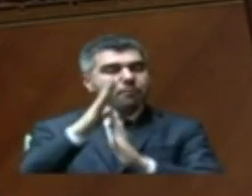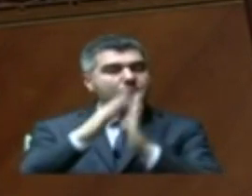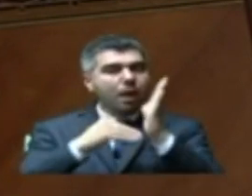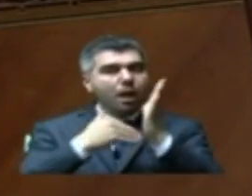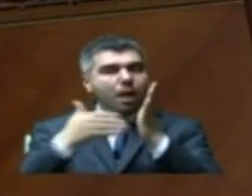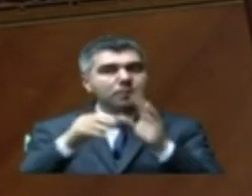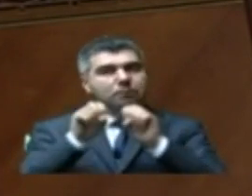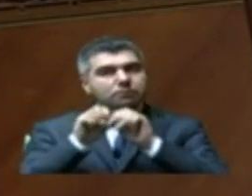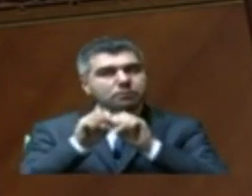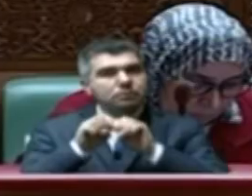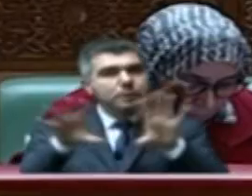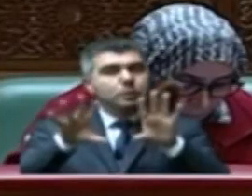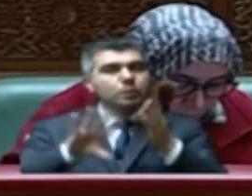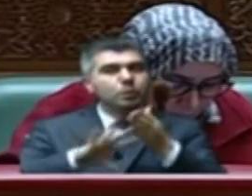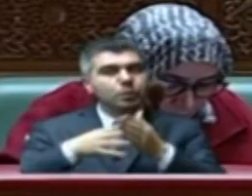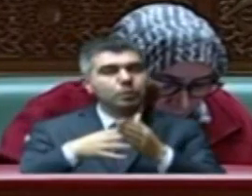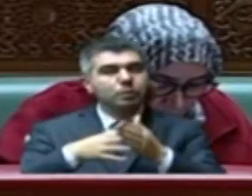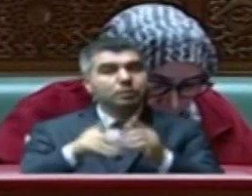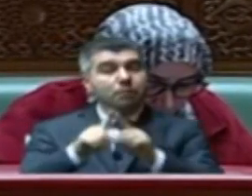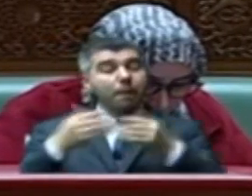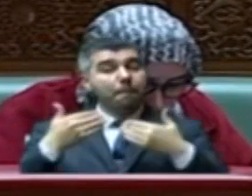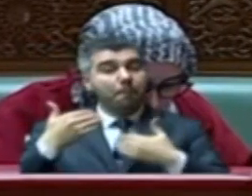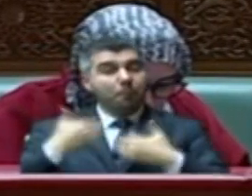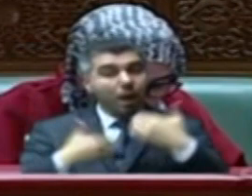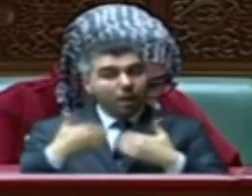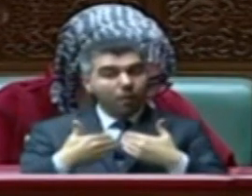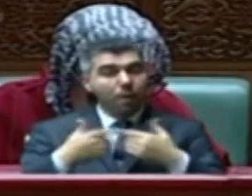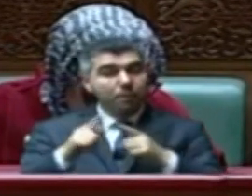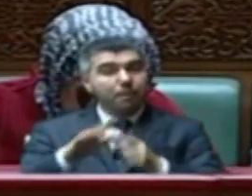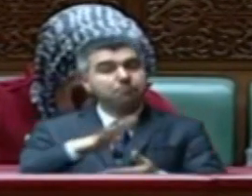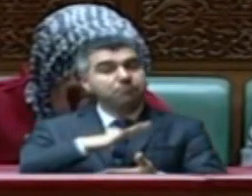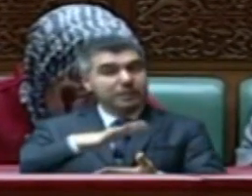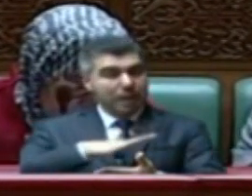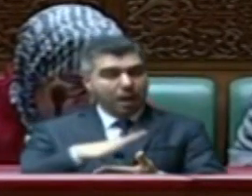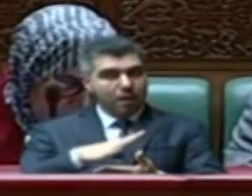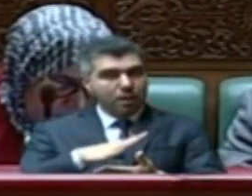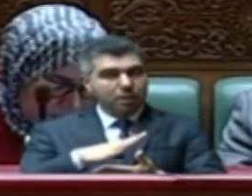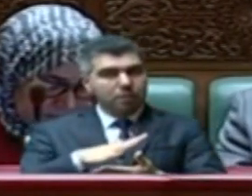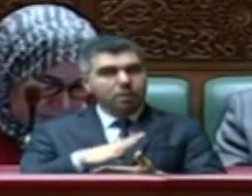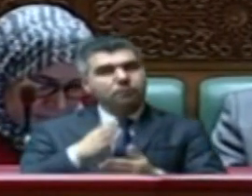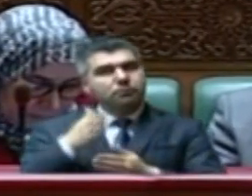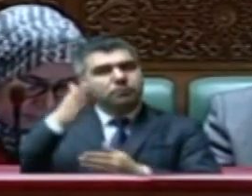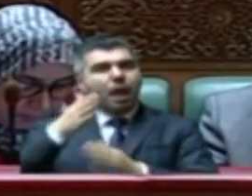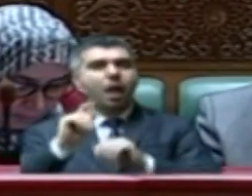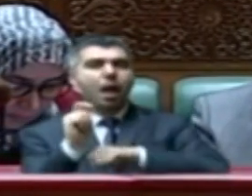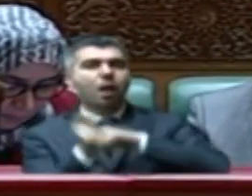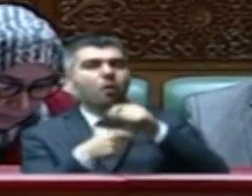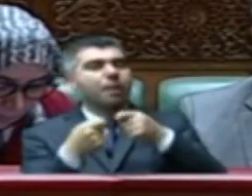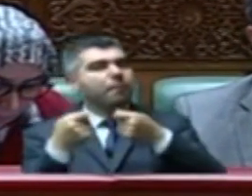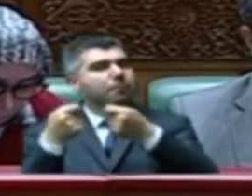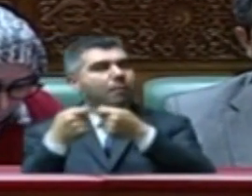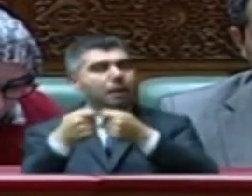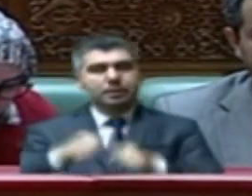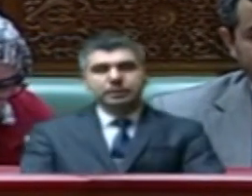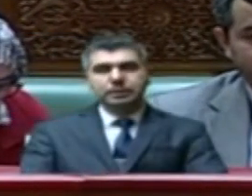وطني، فهذا يهم الشخص في وضعية إعاقة سواء كان في الوسط المديني أو كان في الوسط